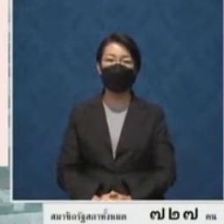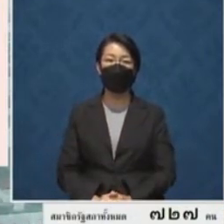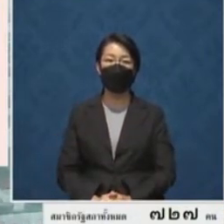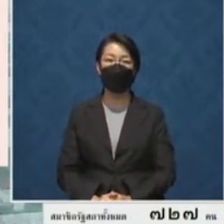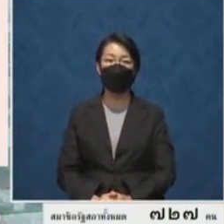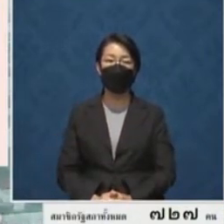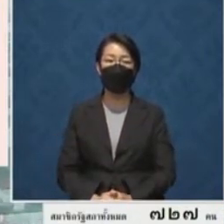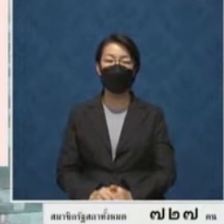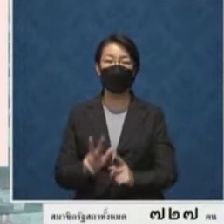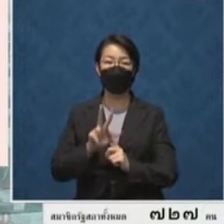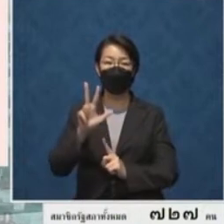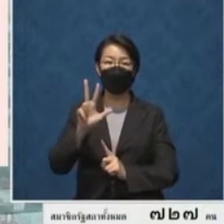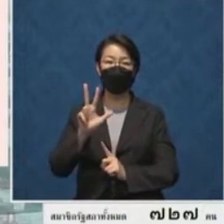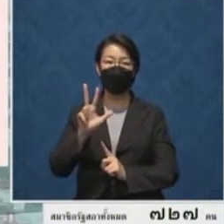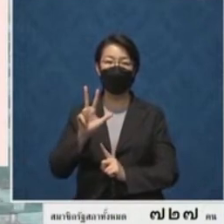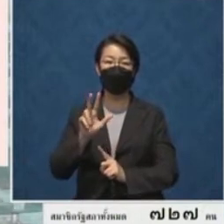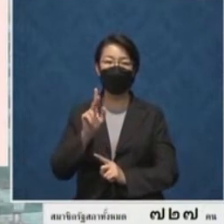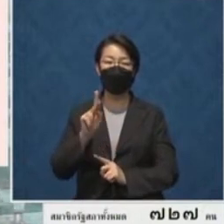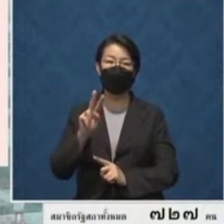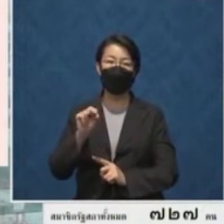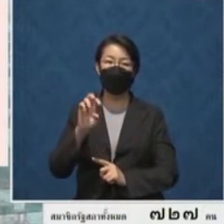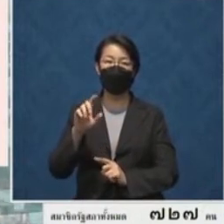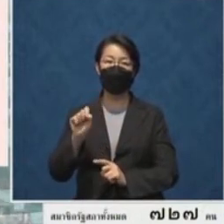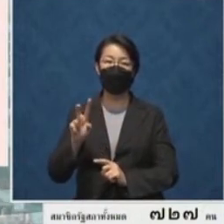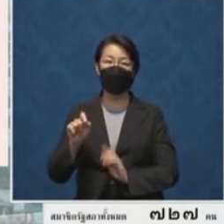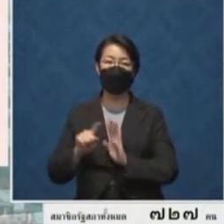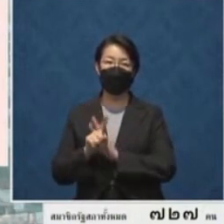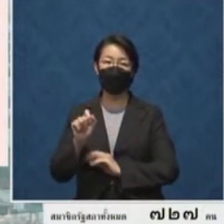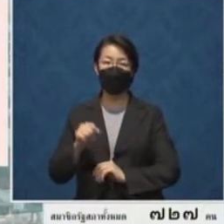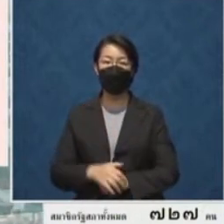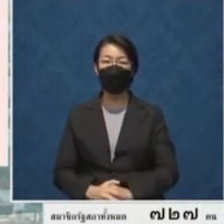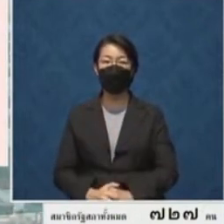สามพลเอกกนิษฐ์ ชาญปรีชญา